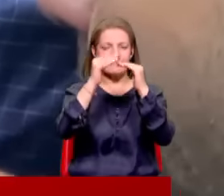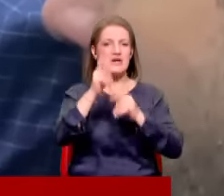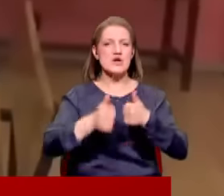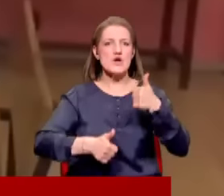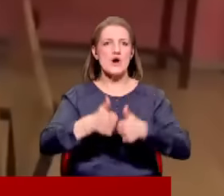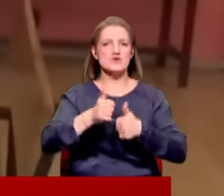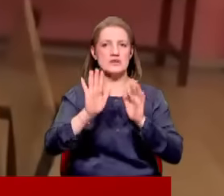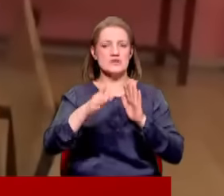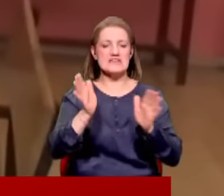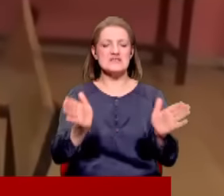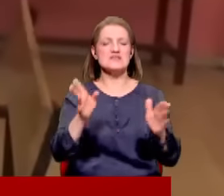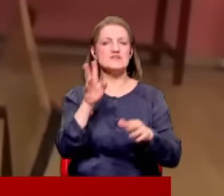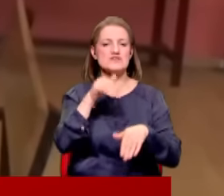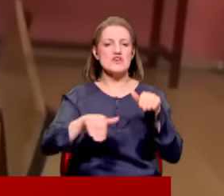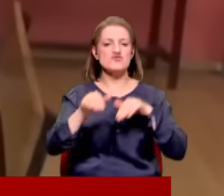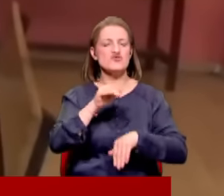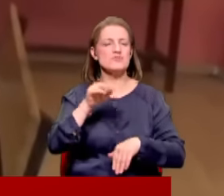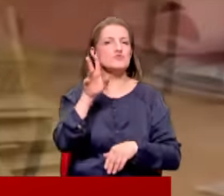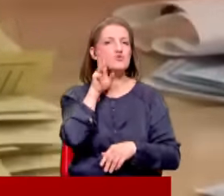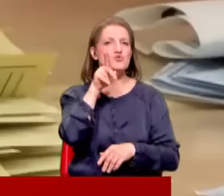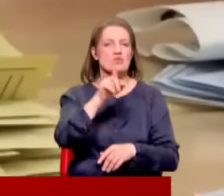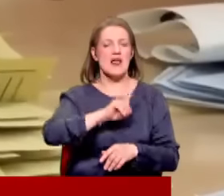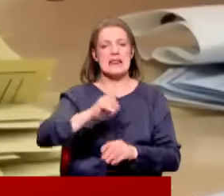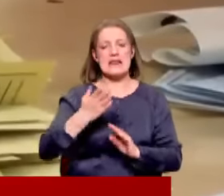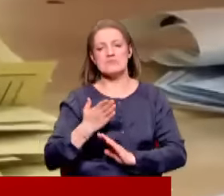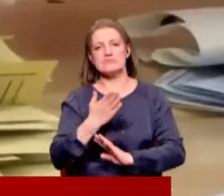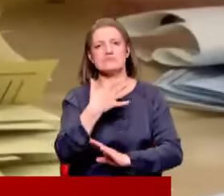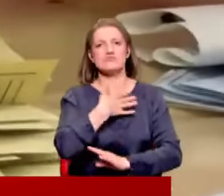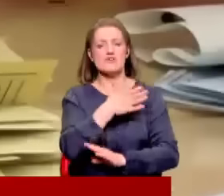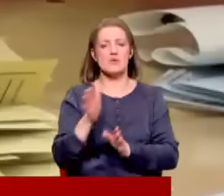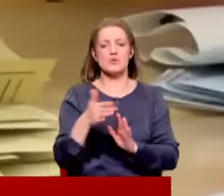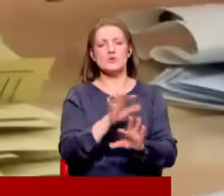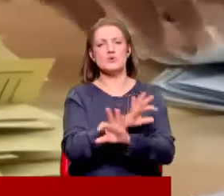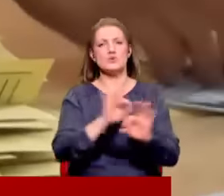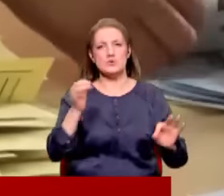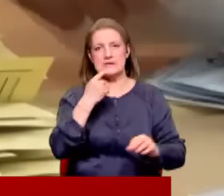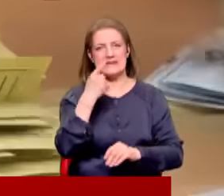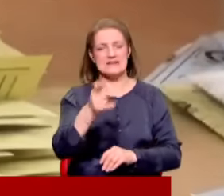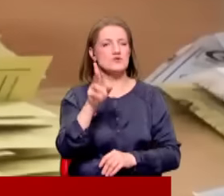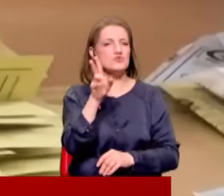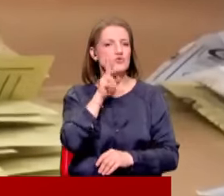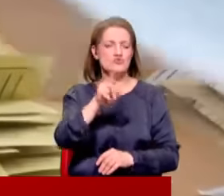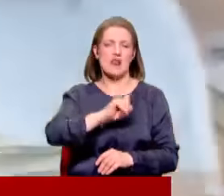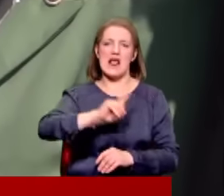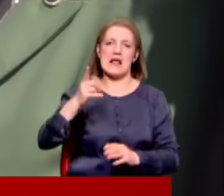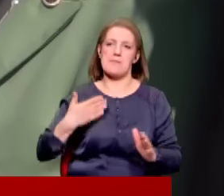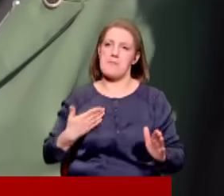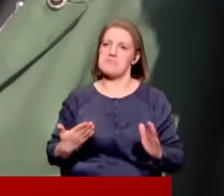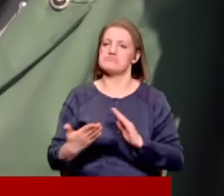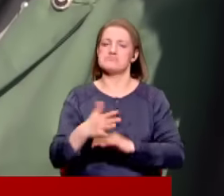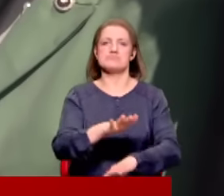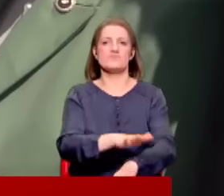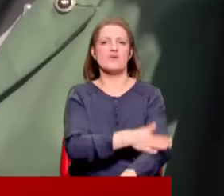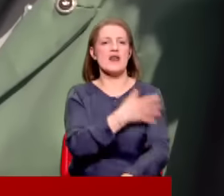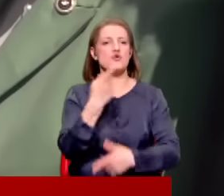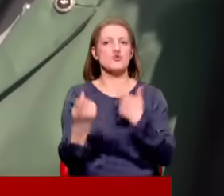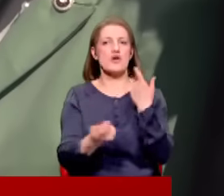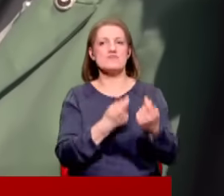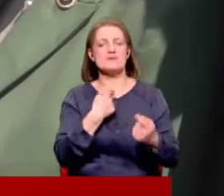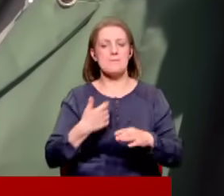sonrasında seçim sonuçlarına yapılan itirazla CHP usulsüzlük iddiasıyla sonuçlara itiraz etti. Valinin